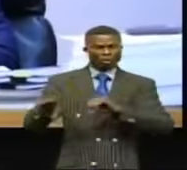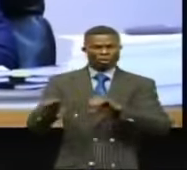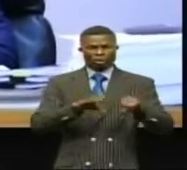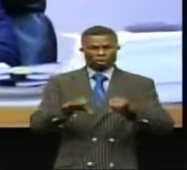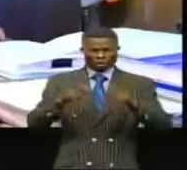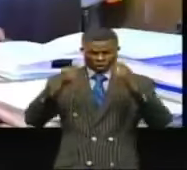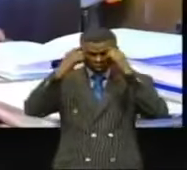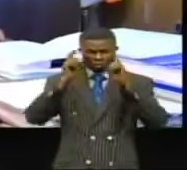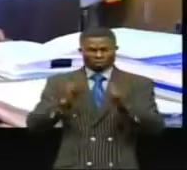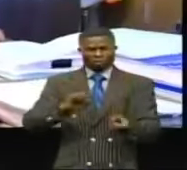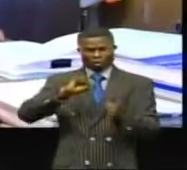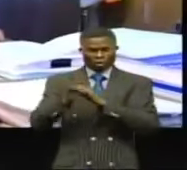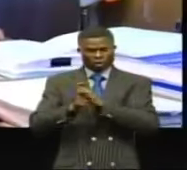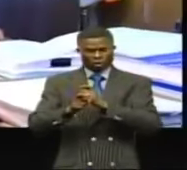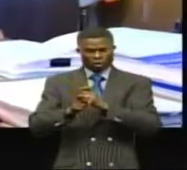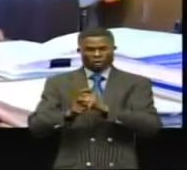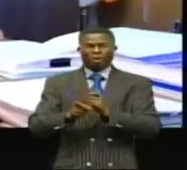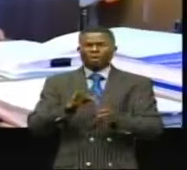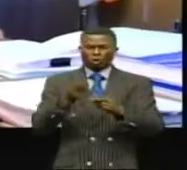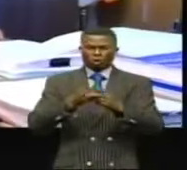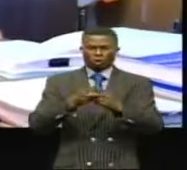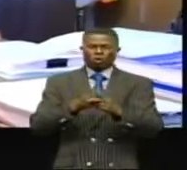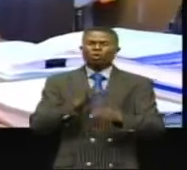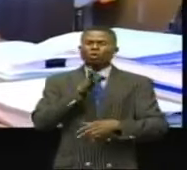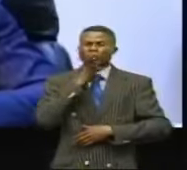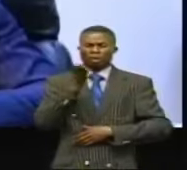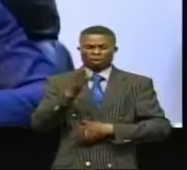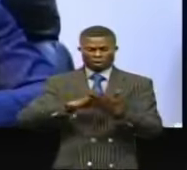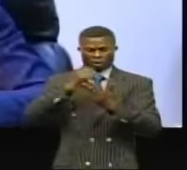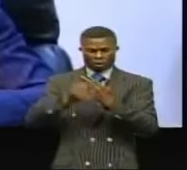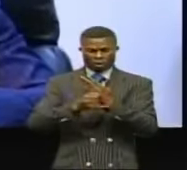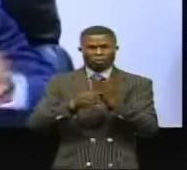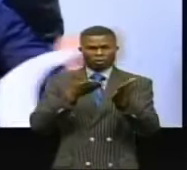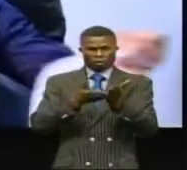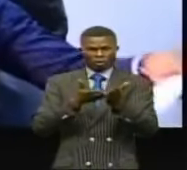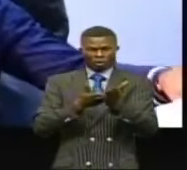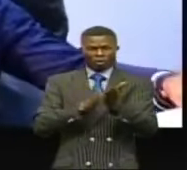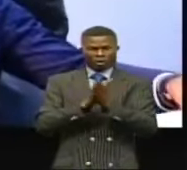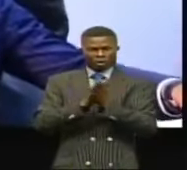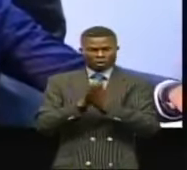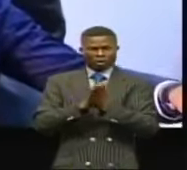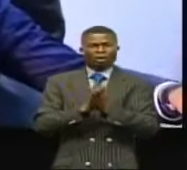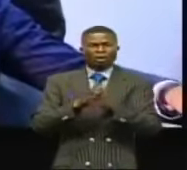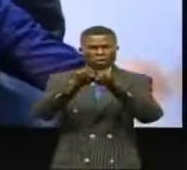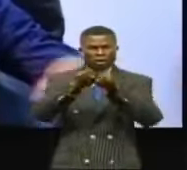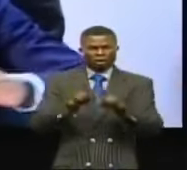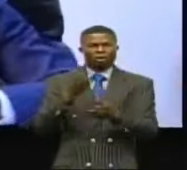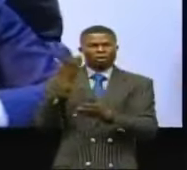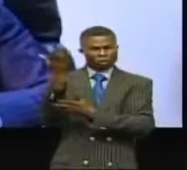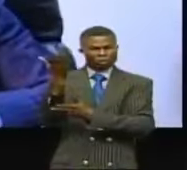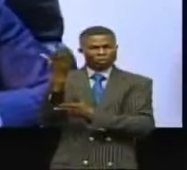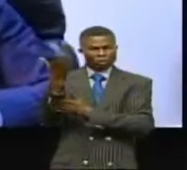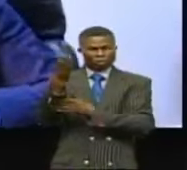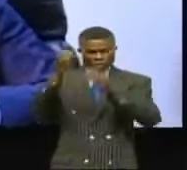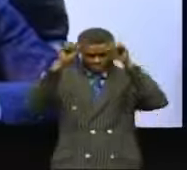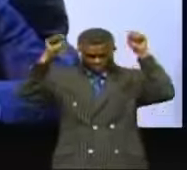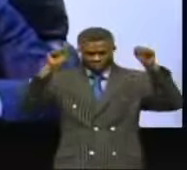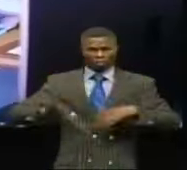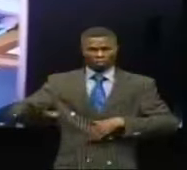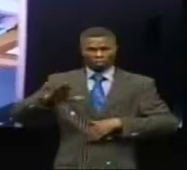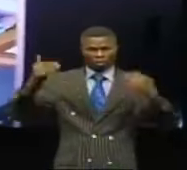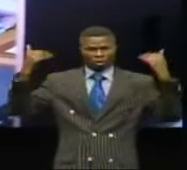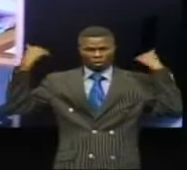de réforme à moyen et long terme. Ces projets de décret tiennent ainsi compte des recommandations du président de la République, chef